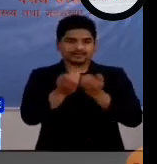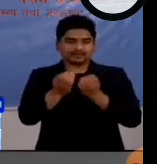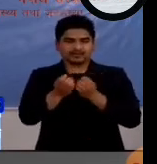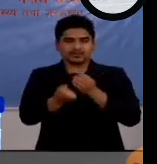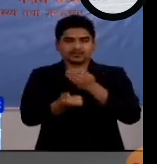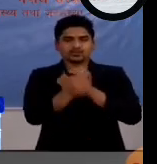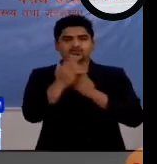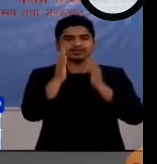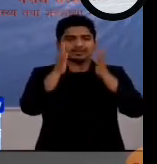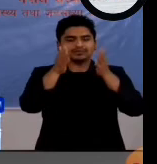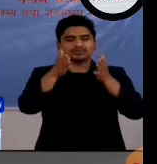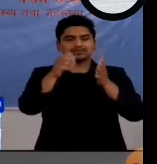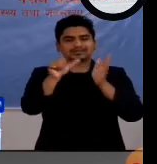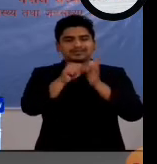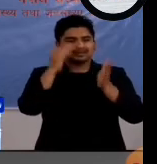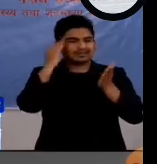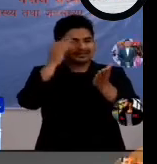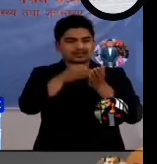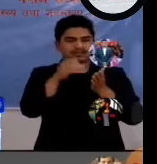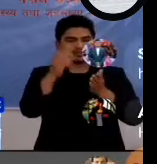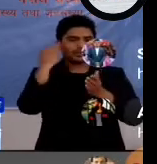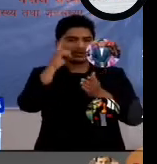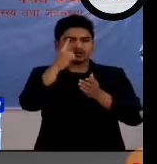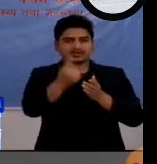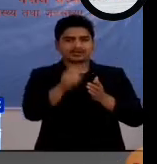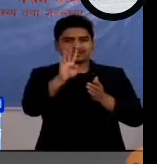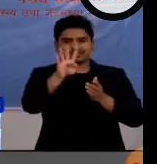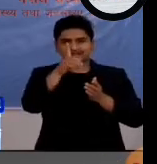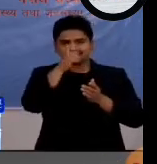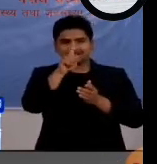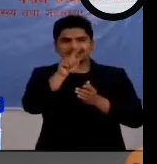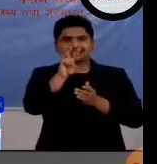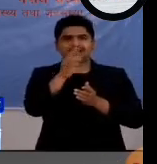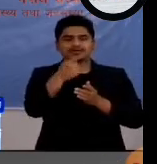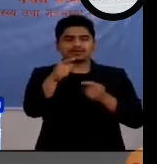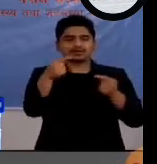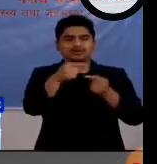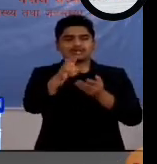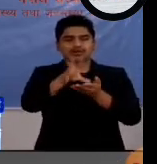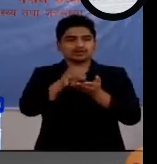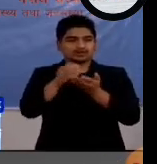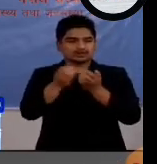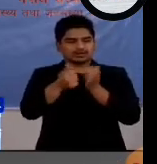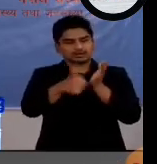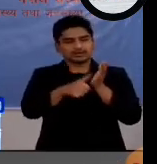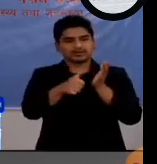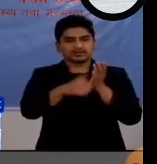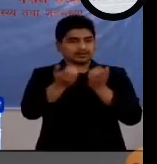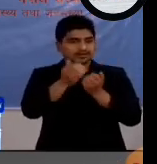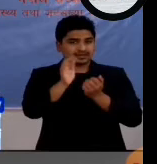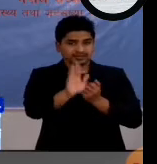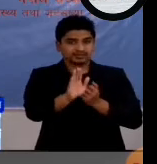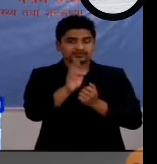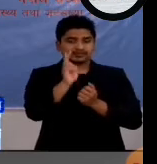त्यसैगरी उदयपुर जिल्लालाई फोकस गरेर गत हप्तामा हामीले 413 वटा नमुना संकलन गरी परीक्षण